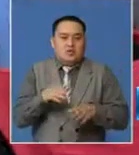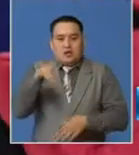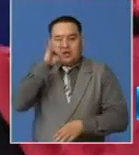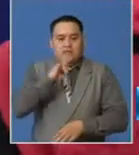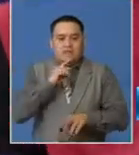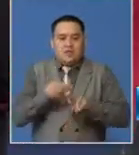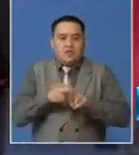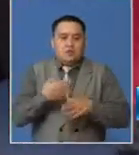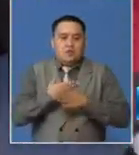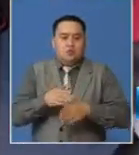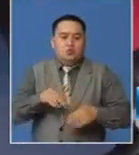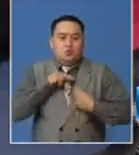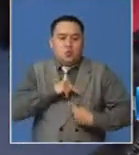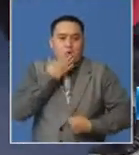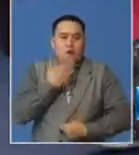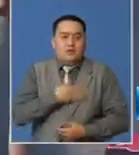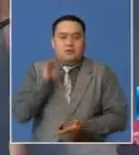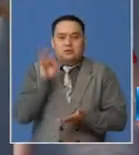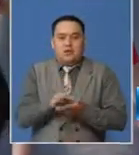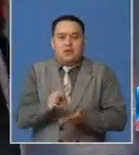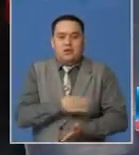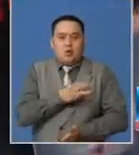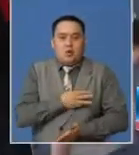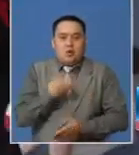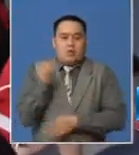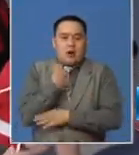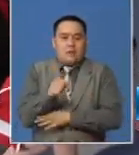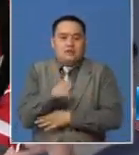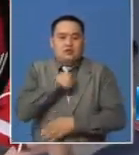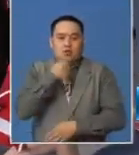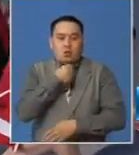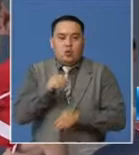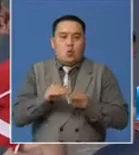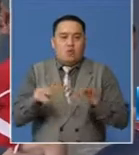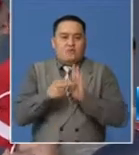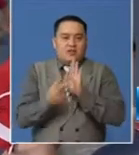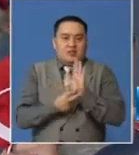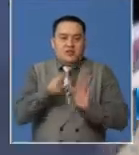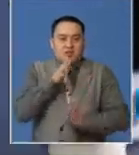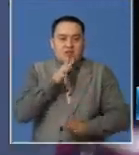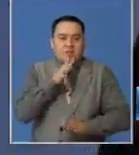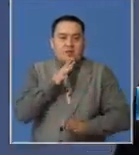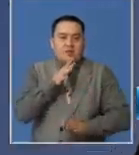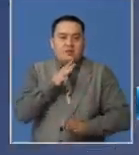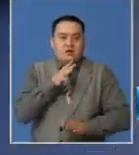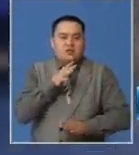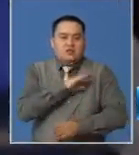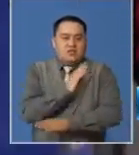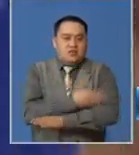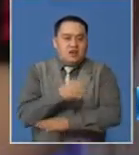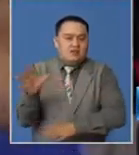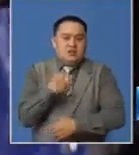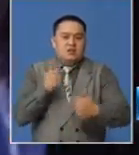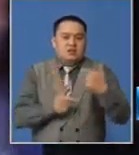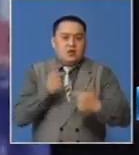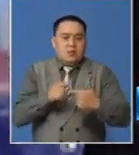В этом, благодаря своему трудолюбию и целеустремленности, ей удалось победить в возрастной категории до 18 лет. На голову сильнее всех своих соперниц в